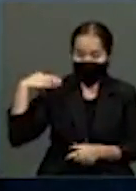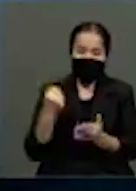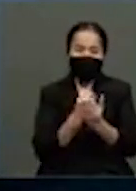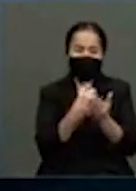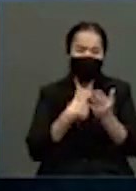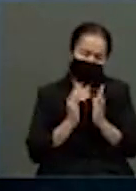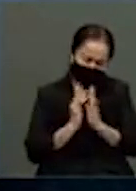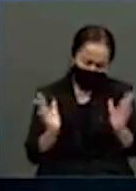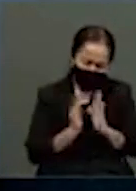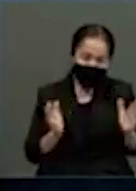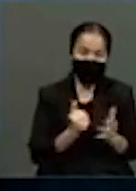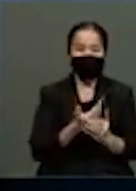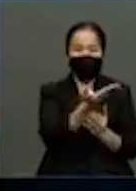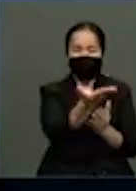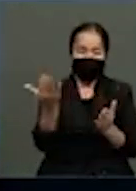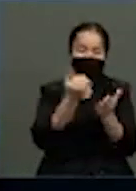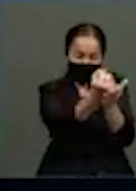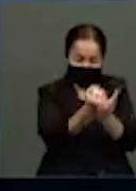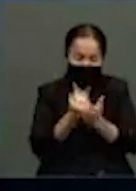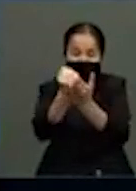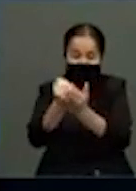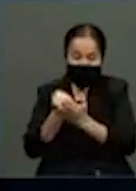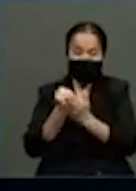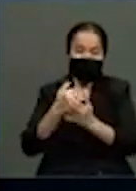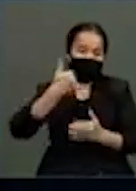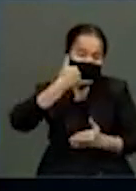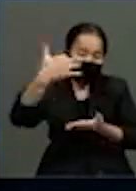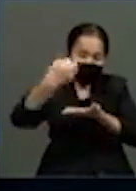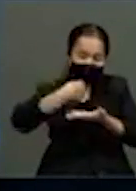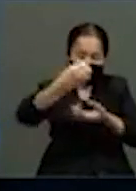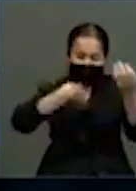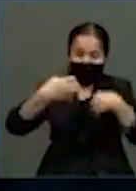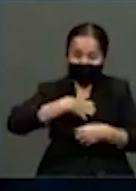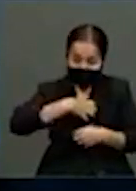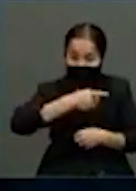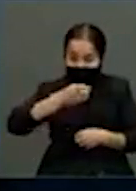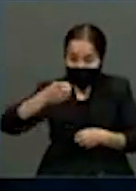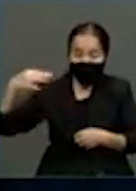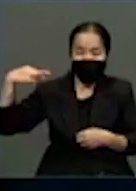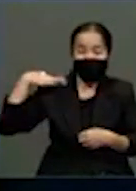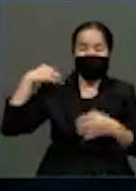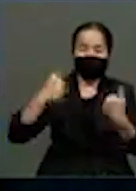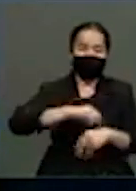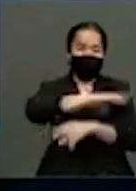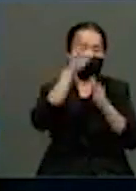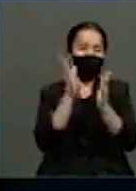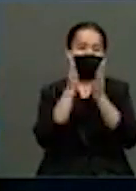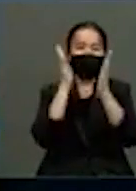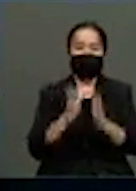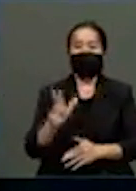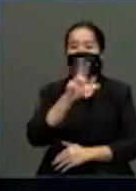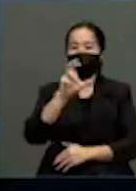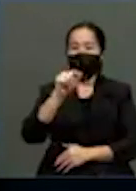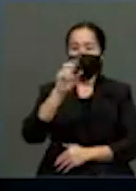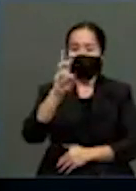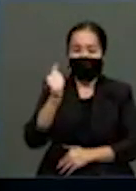าวขอแรงขอท่านได้โทรศัพท์เข้ามาตอนนี้มีตัวเลขถึง366ที่ประกอบไปด้วยแพทย์23คนทันต